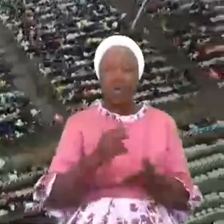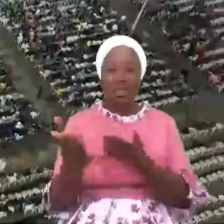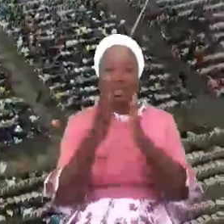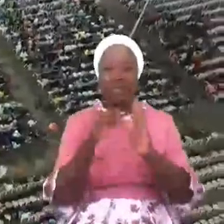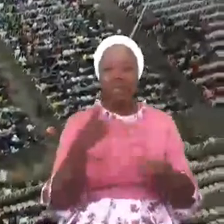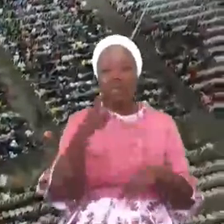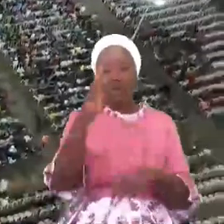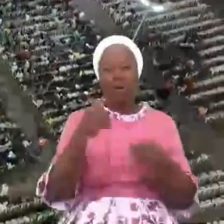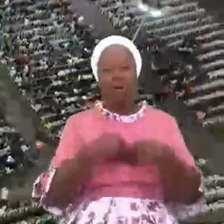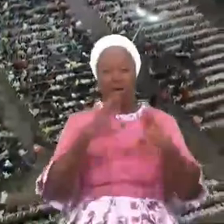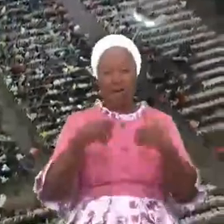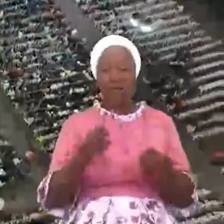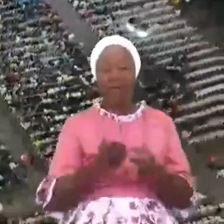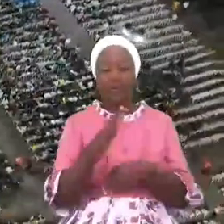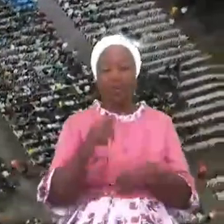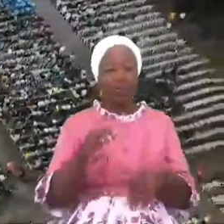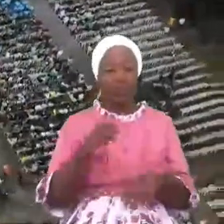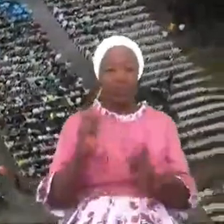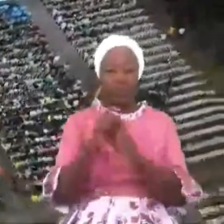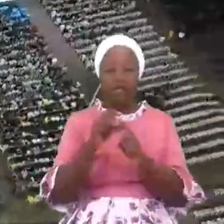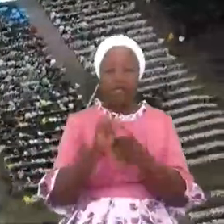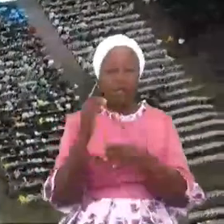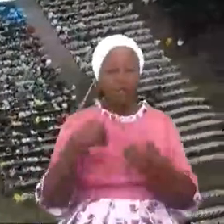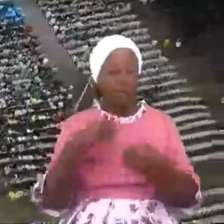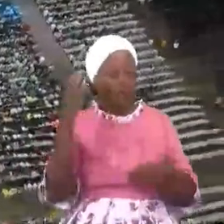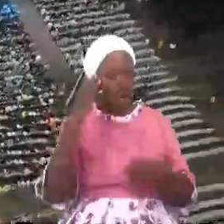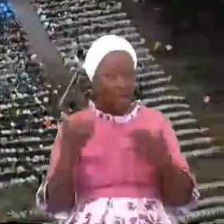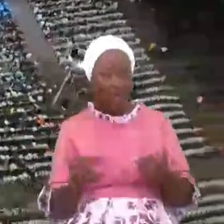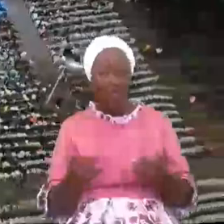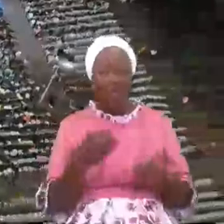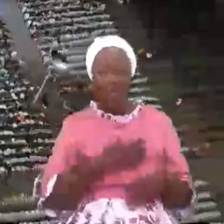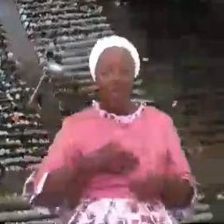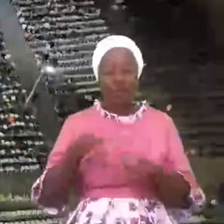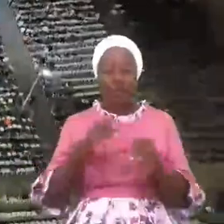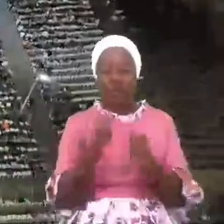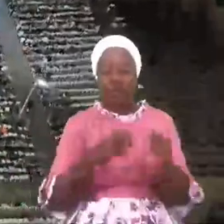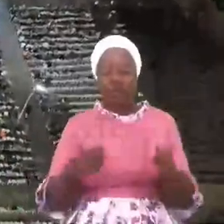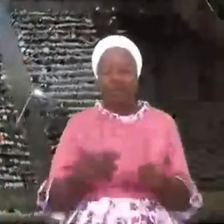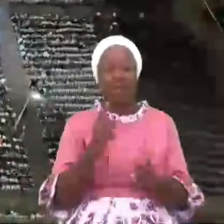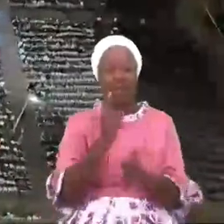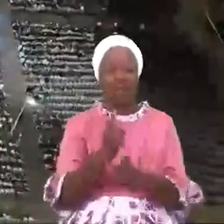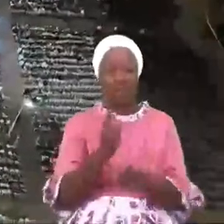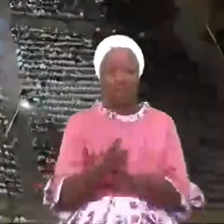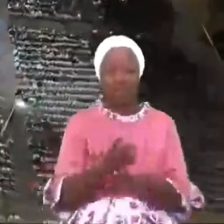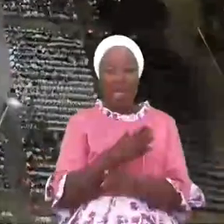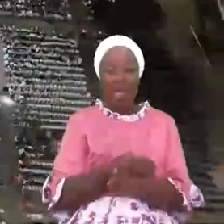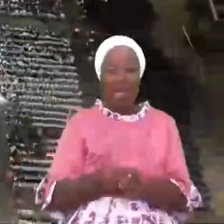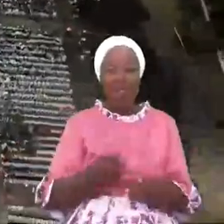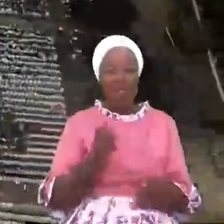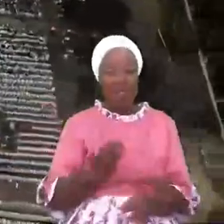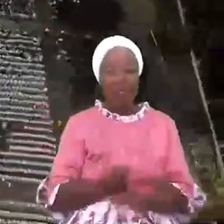que le Seigneur, le serviteur de Dieu a lancé par le message que vous avez écouté, occupons-nous rapidement donc